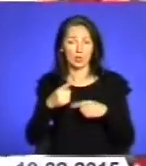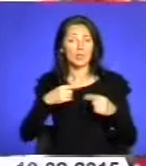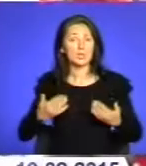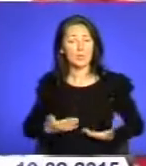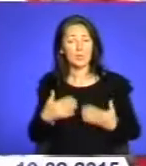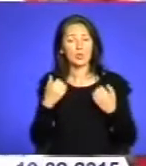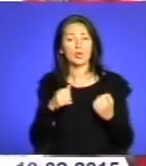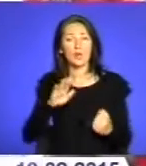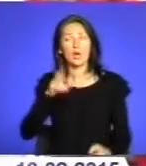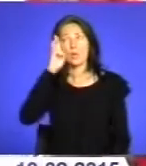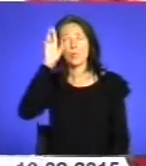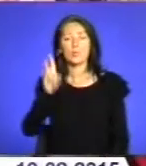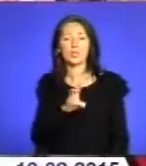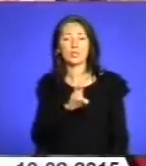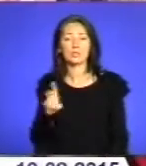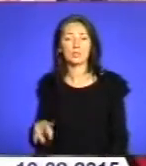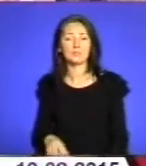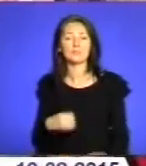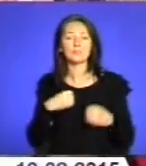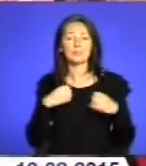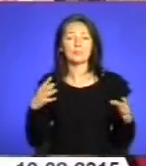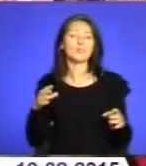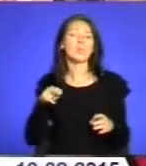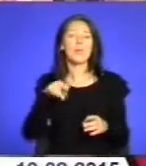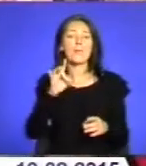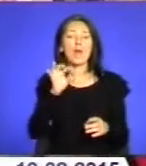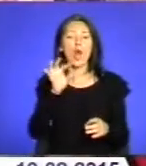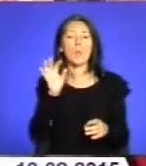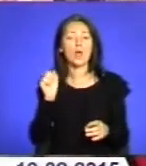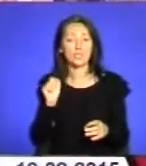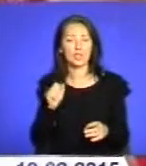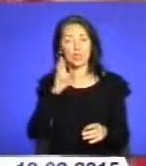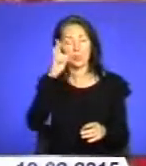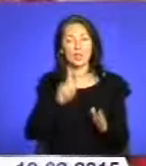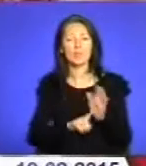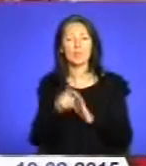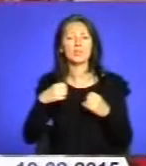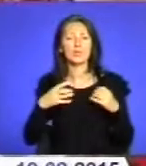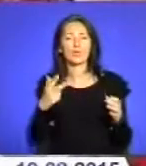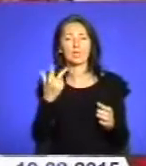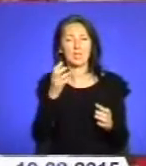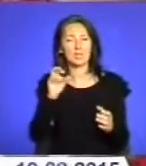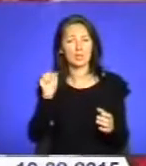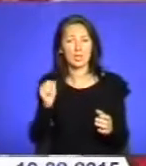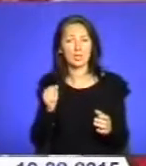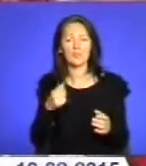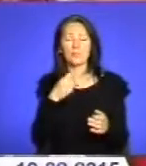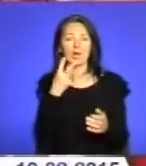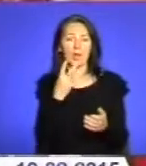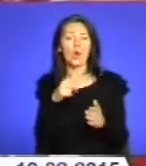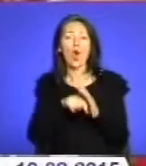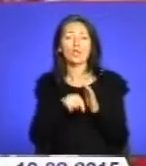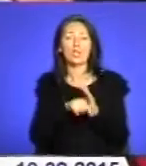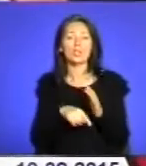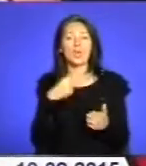Хай їх Бог благословить. Свято Преображення Господнього почали святкувати з 3-го століття. Символізує воно прояв божественної величі